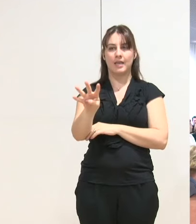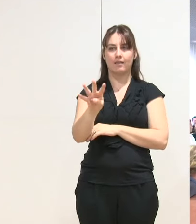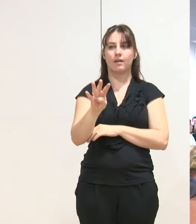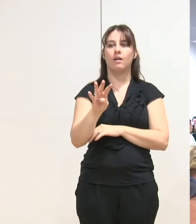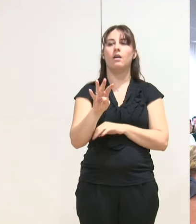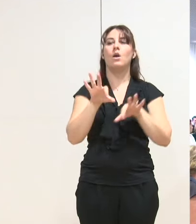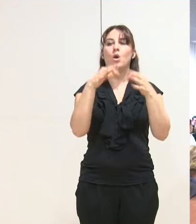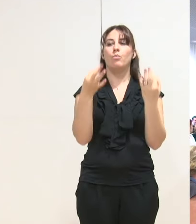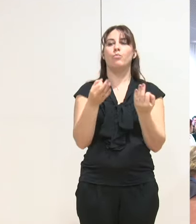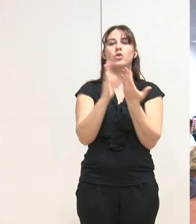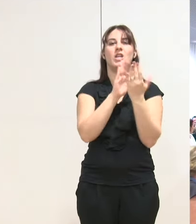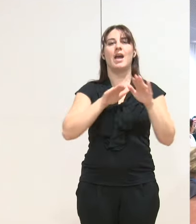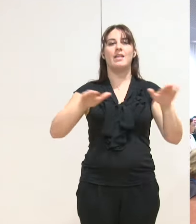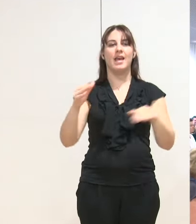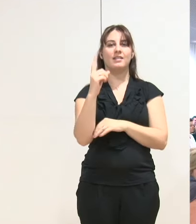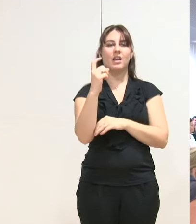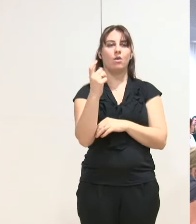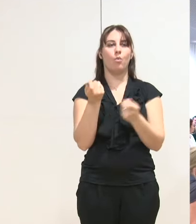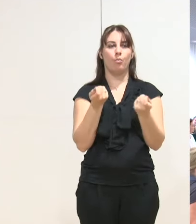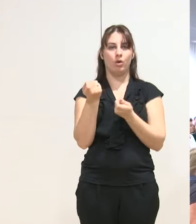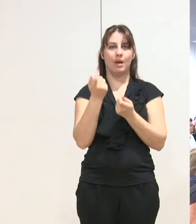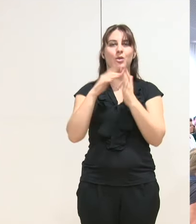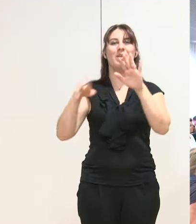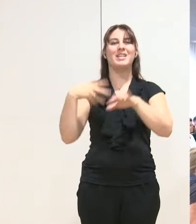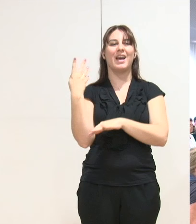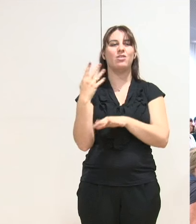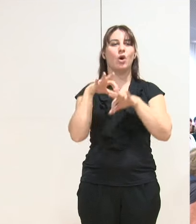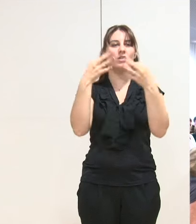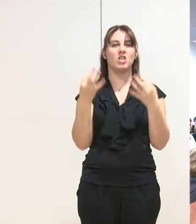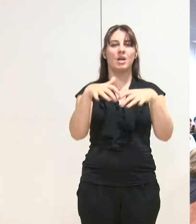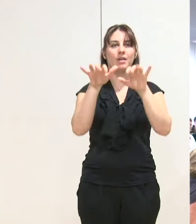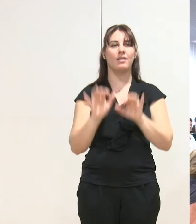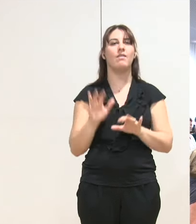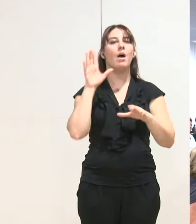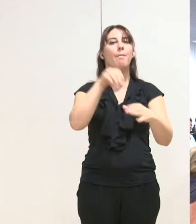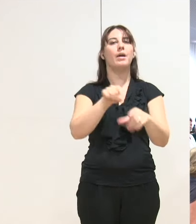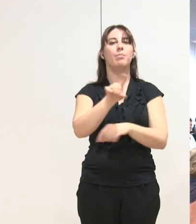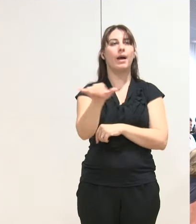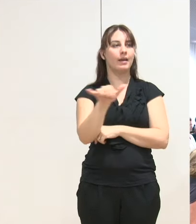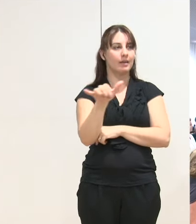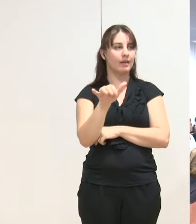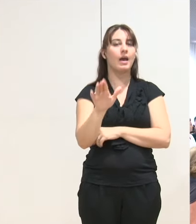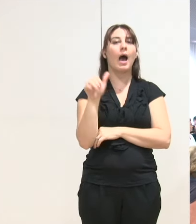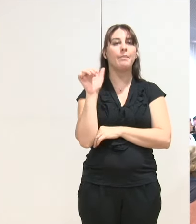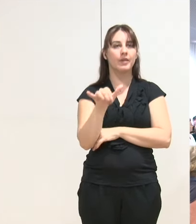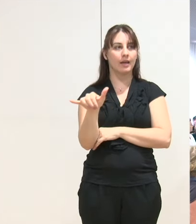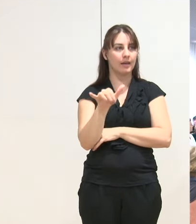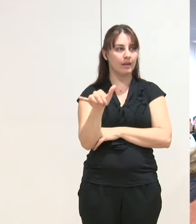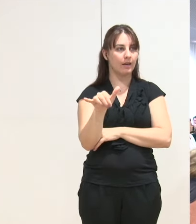budget annexe de la régie de l'eau potable compte administratif 2014 qui ne souhaite pas participer au vote qui souhaite